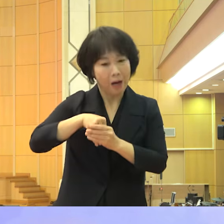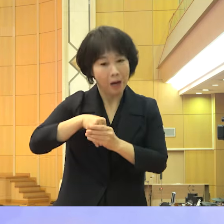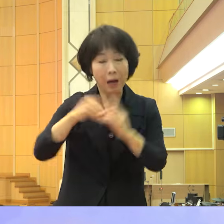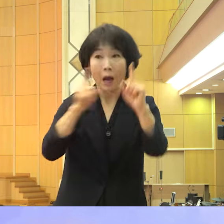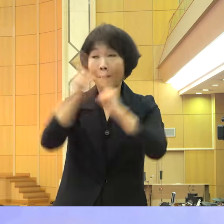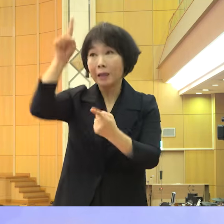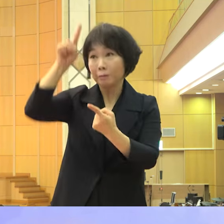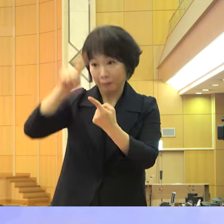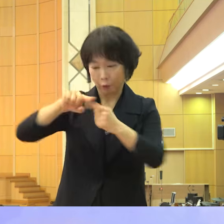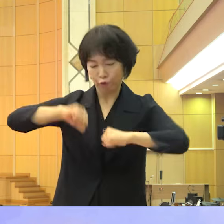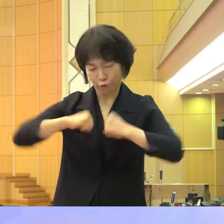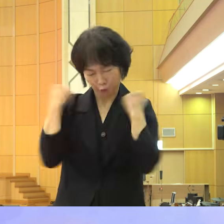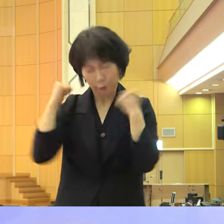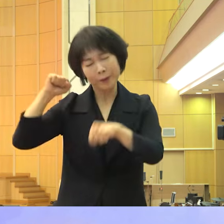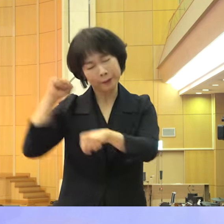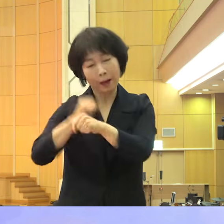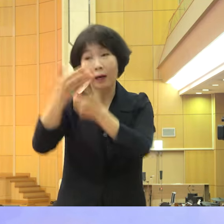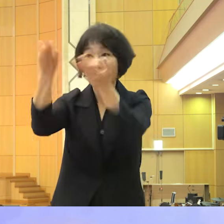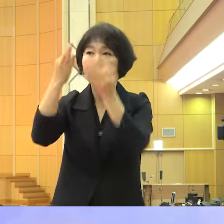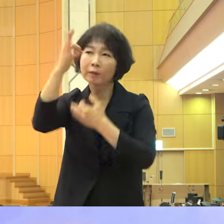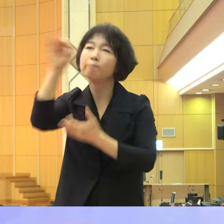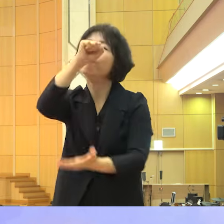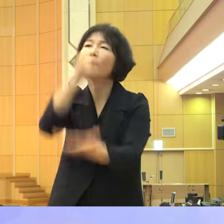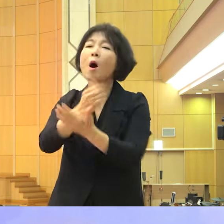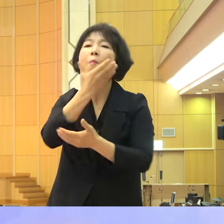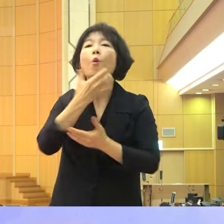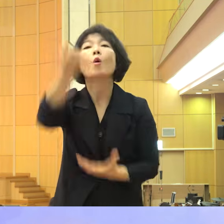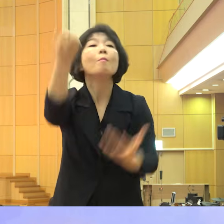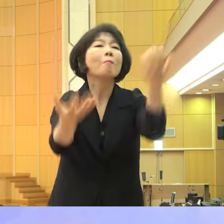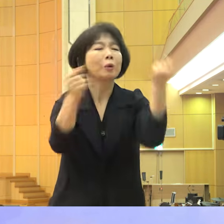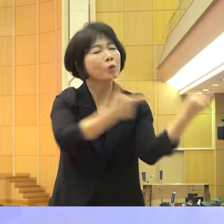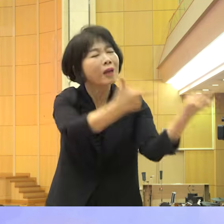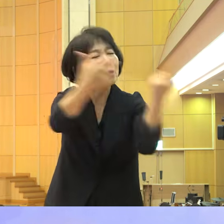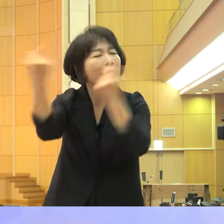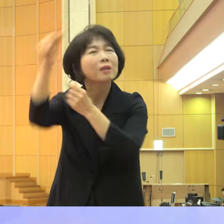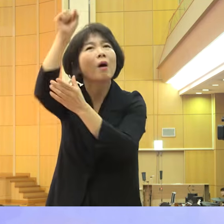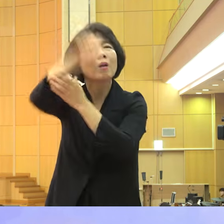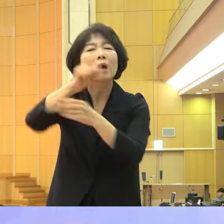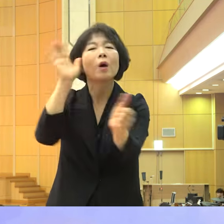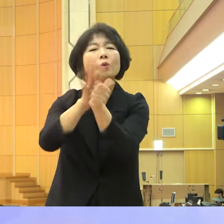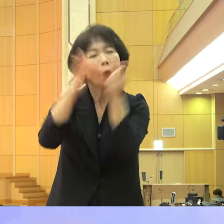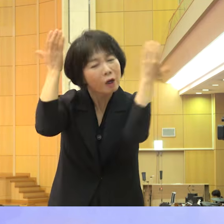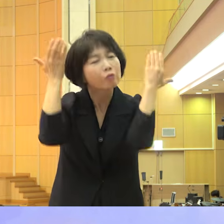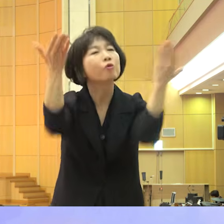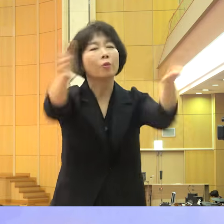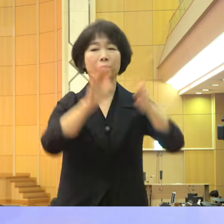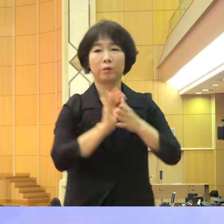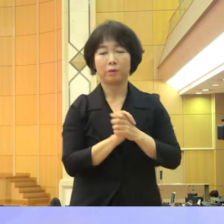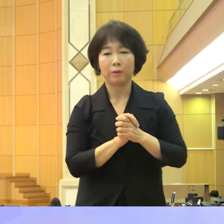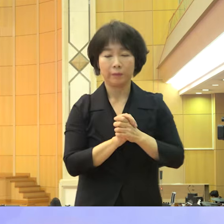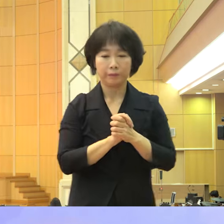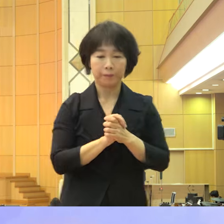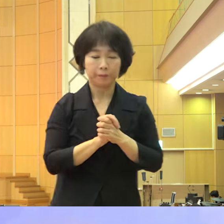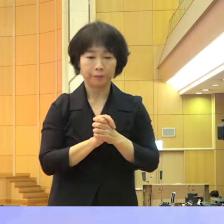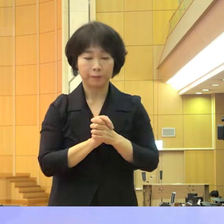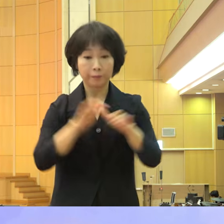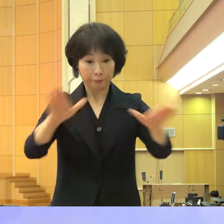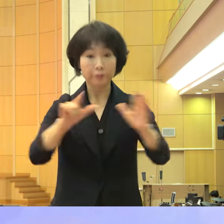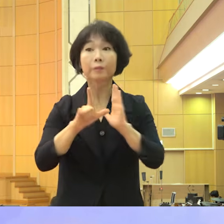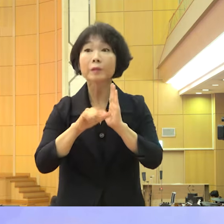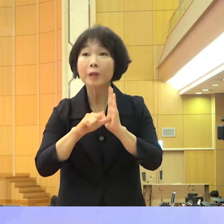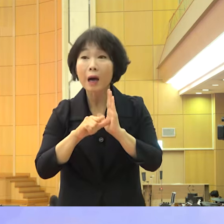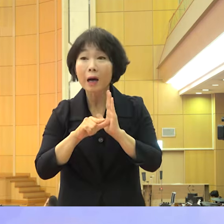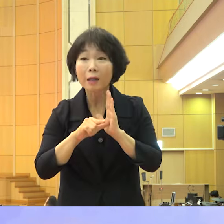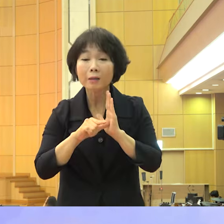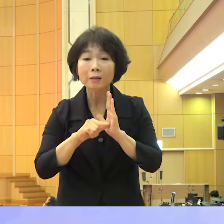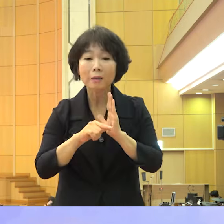그 말씀대로 순종하여 하나님께 인정받는 복 있는 백성들 될 수 있도록 은총을 베풀어 주시옵소서. 이 시간